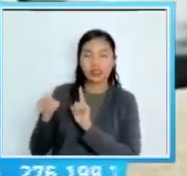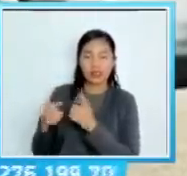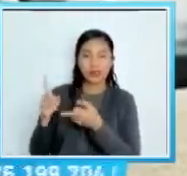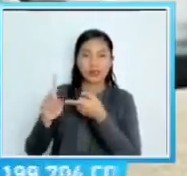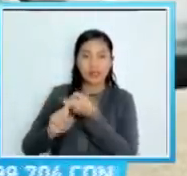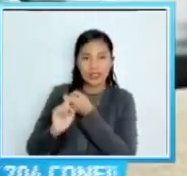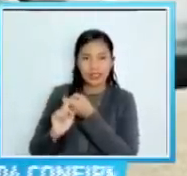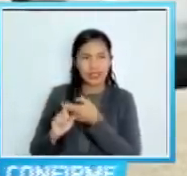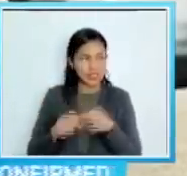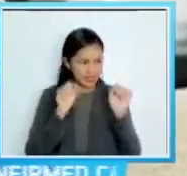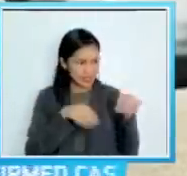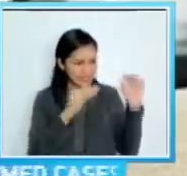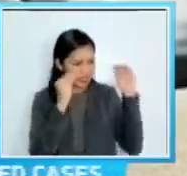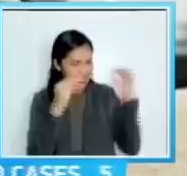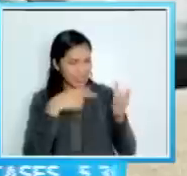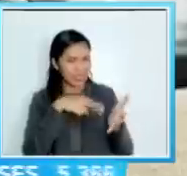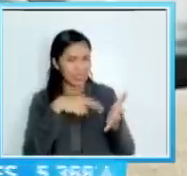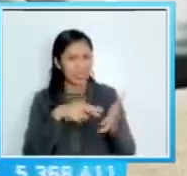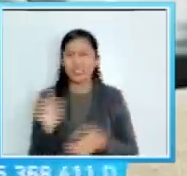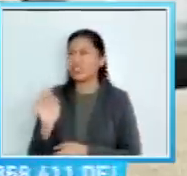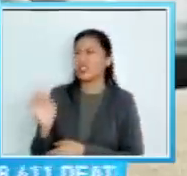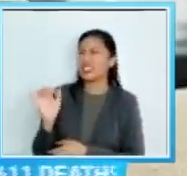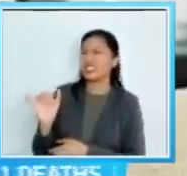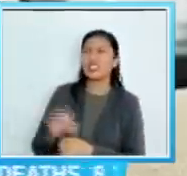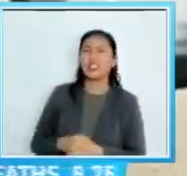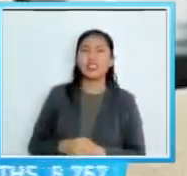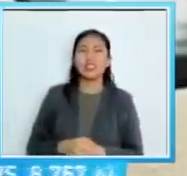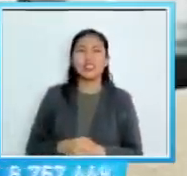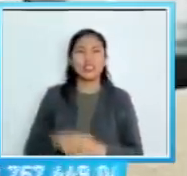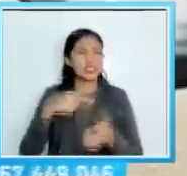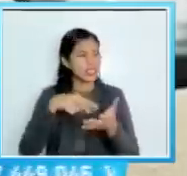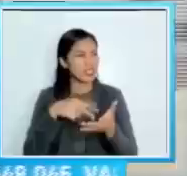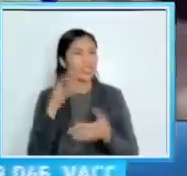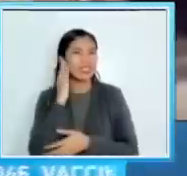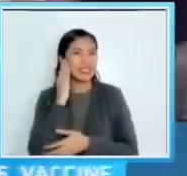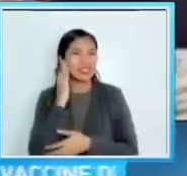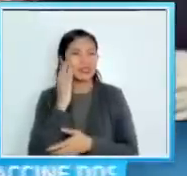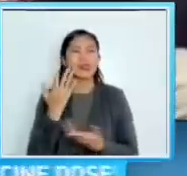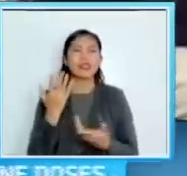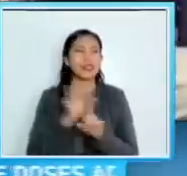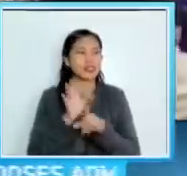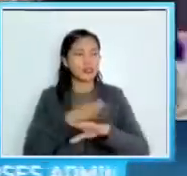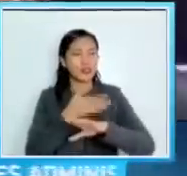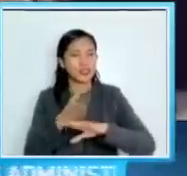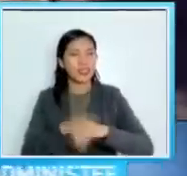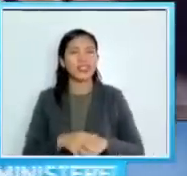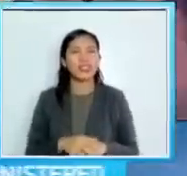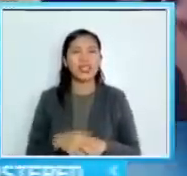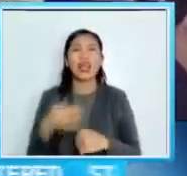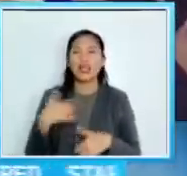your dance steps? Sabi ko, what are you talking about? Sabi ko gano'n, you're sabay-sabay. So tawa ako ng tawa. So nung nasa stage kami, sabi